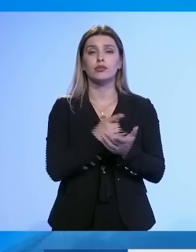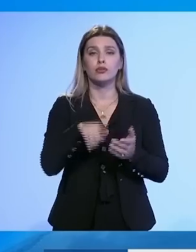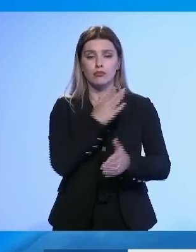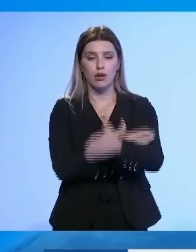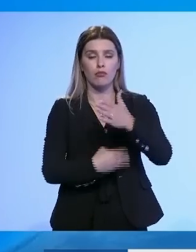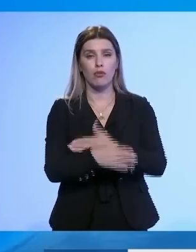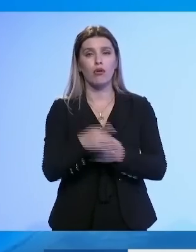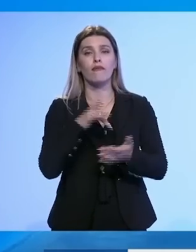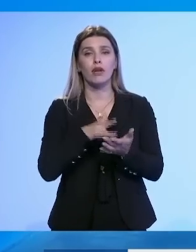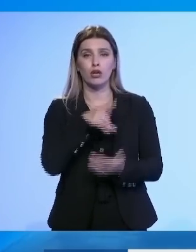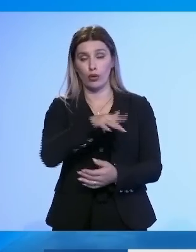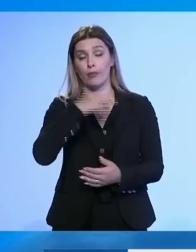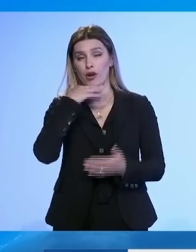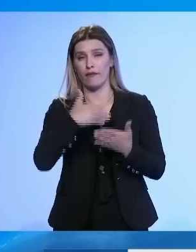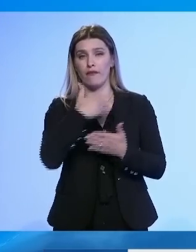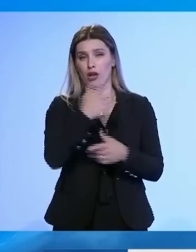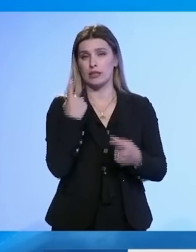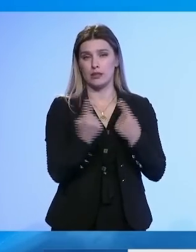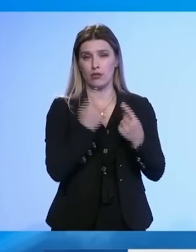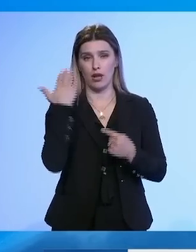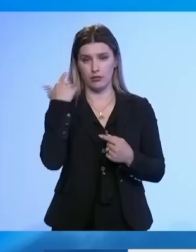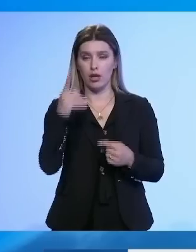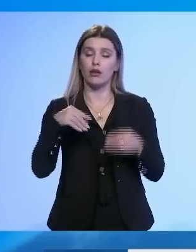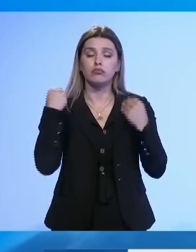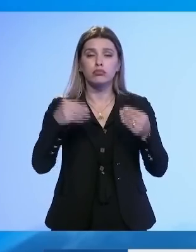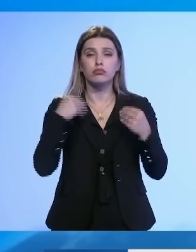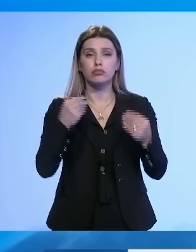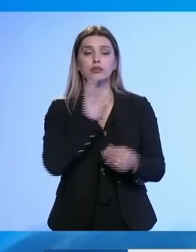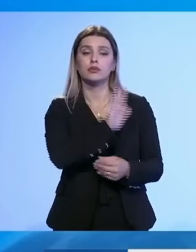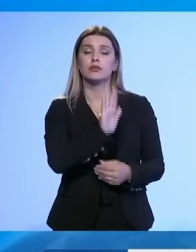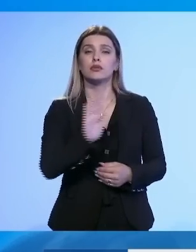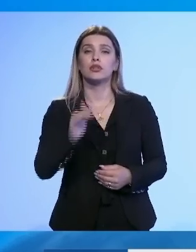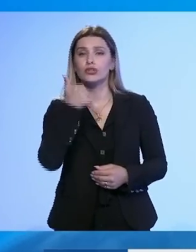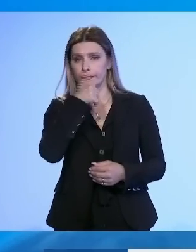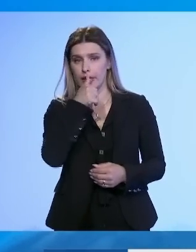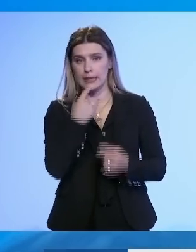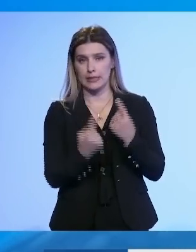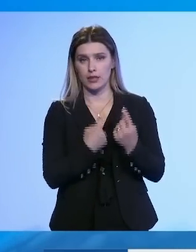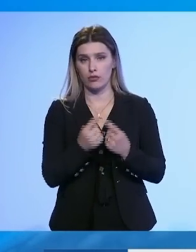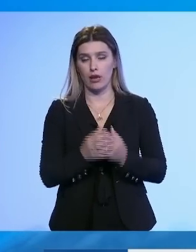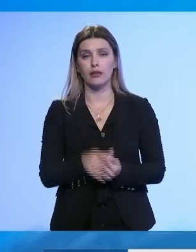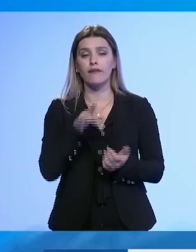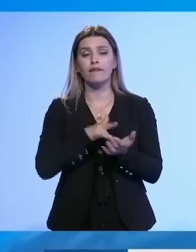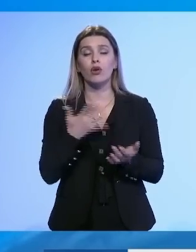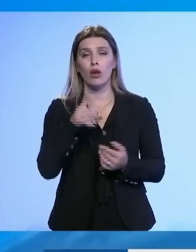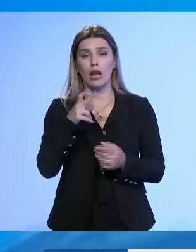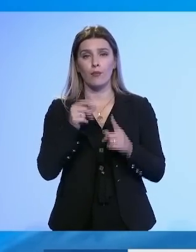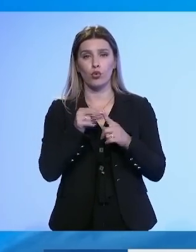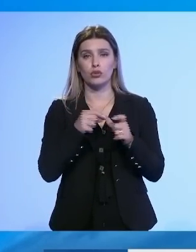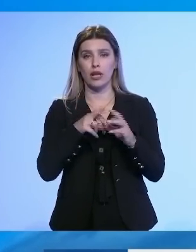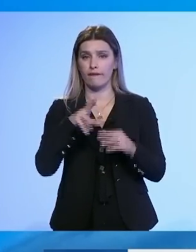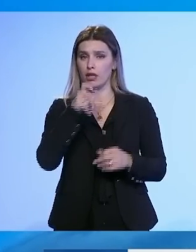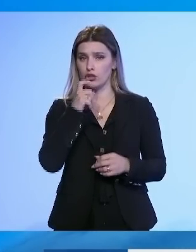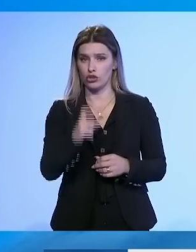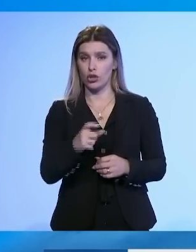kanë shpjeguar situatën se çka ka ndodhur ditën kur janë sulmuar nga demonstruesit serb në Leposavić. Ndërkohë, gjykata themelore